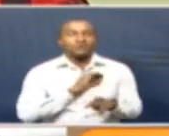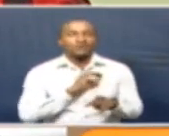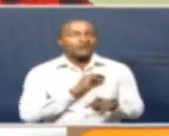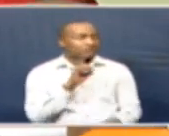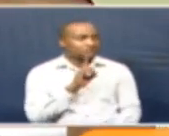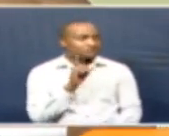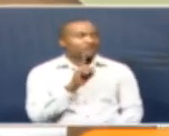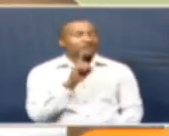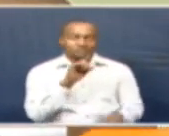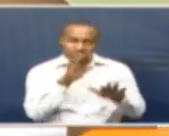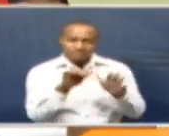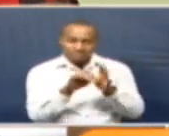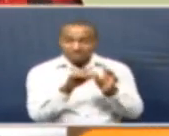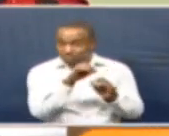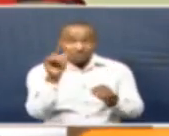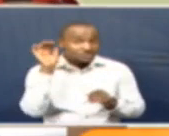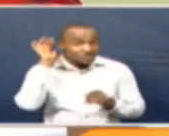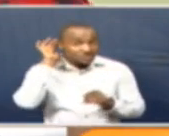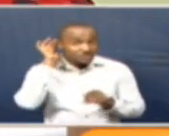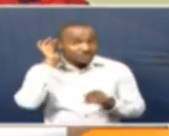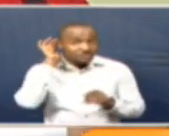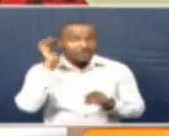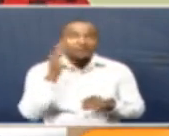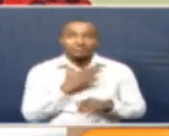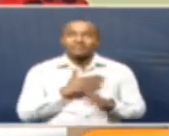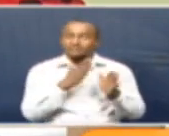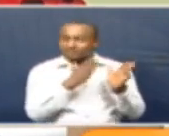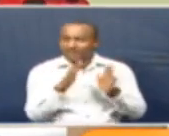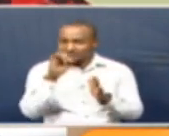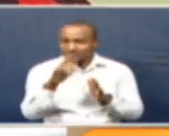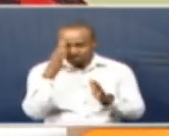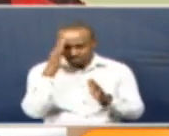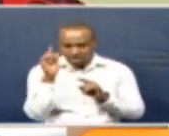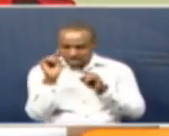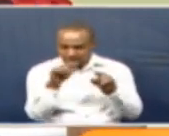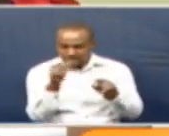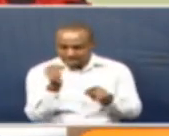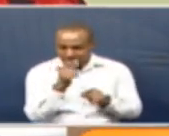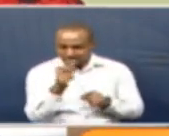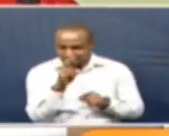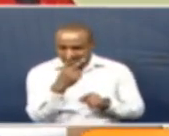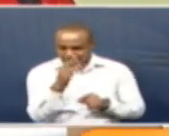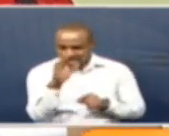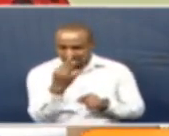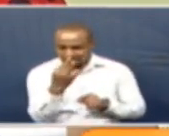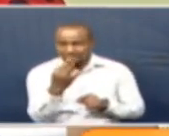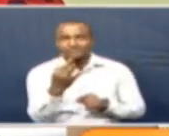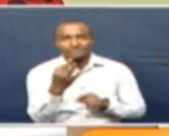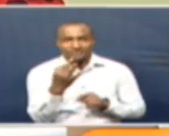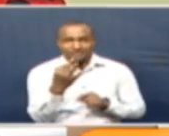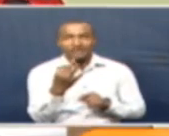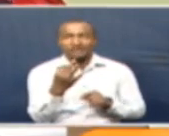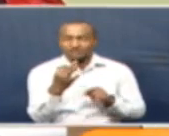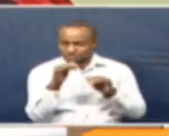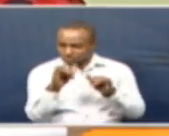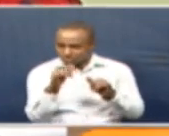kwa mwenzake. Na wale wanaonisikiza wanaoketi, panga siku basi uone nilikuja paka kama ni mwezi wa tatu, saizi uwage mwezi waisha uondoke,